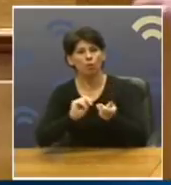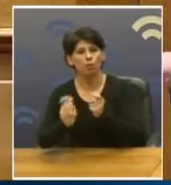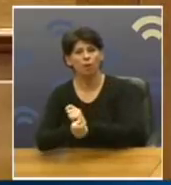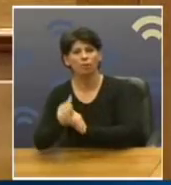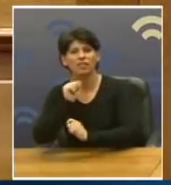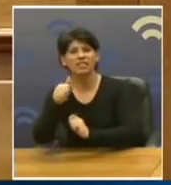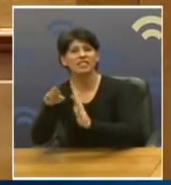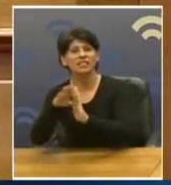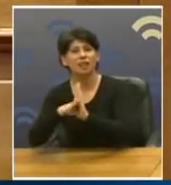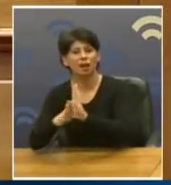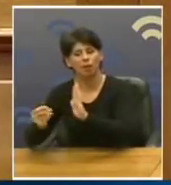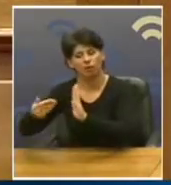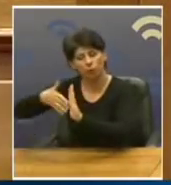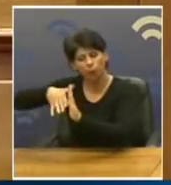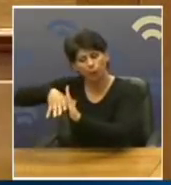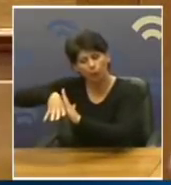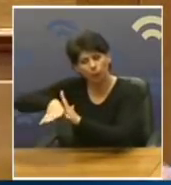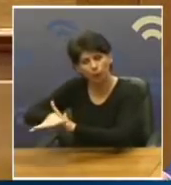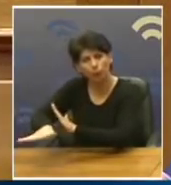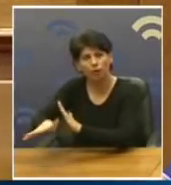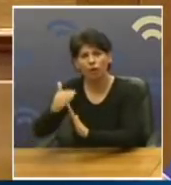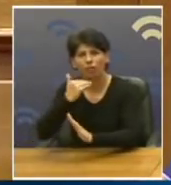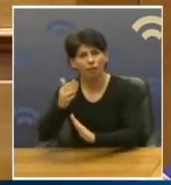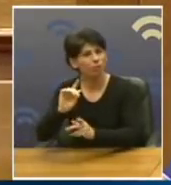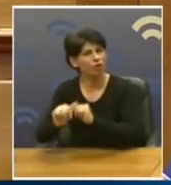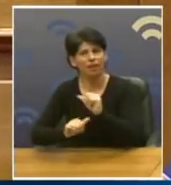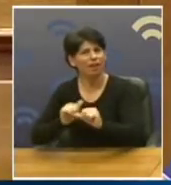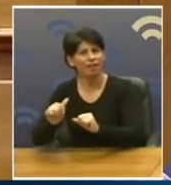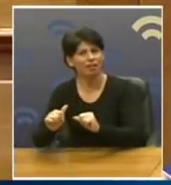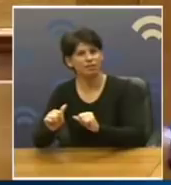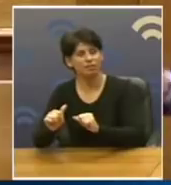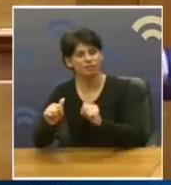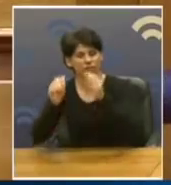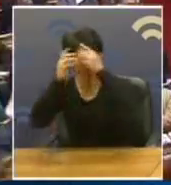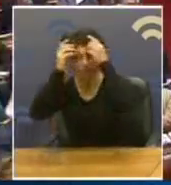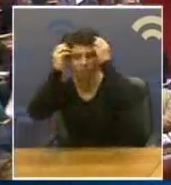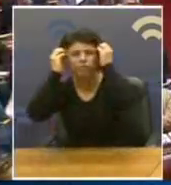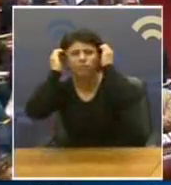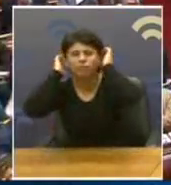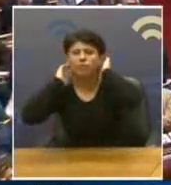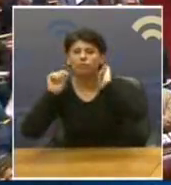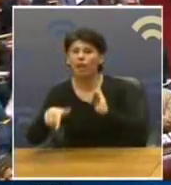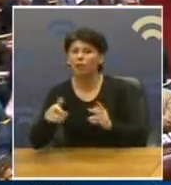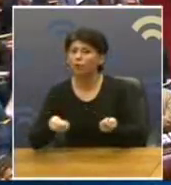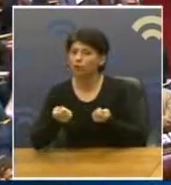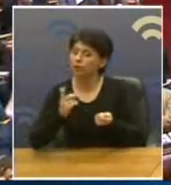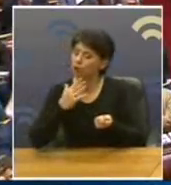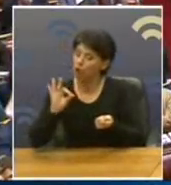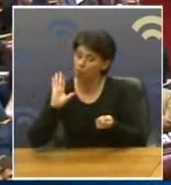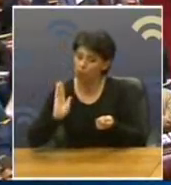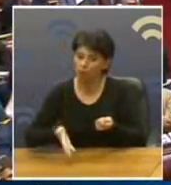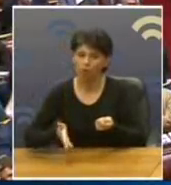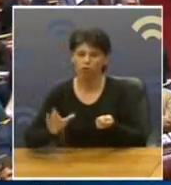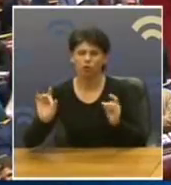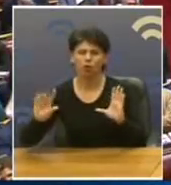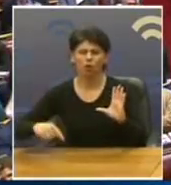περνάει στο Σύνταγμα της χώρας και να μην μπορεί να αλλάξει. Και το κάνατε αυτό διότι μπορούσατε